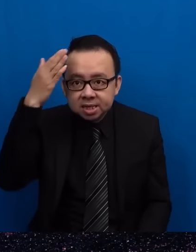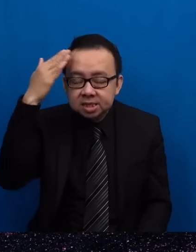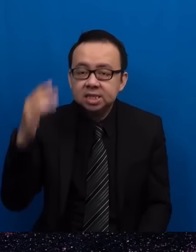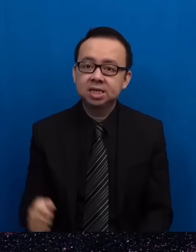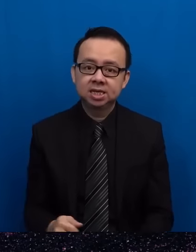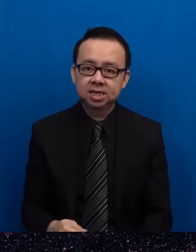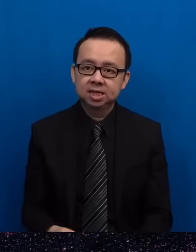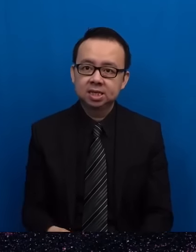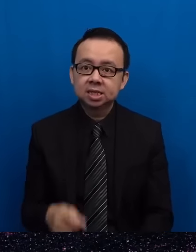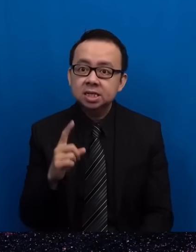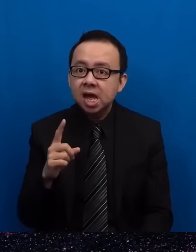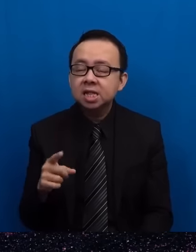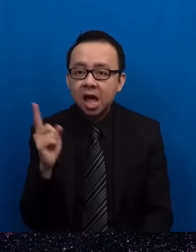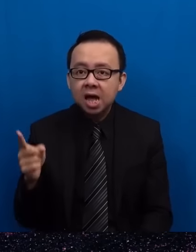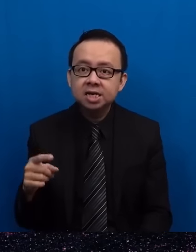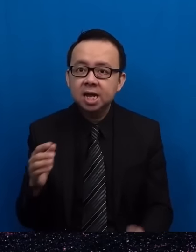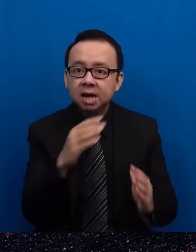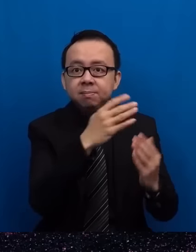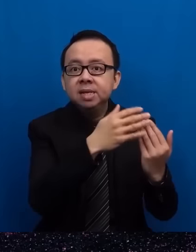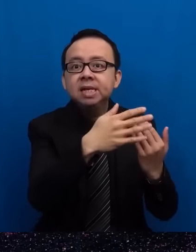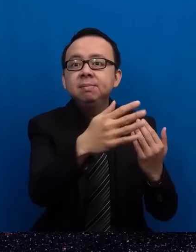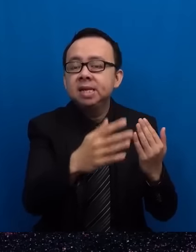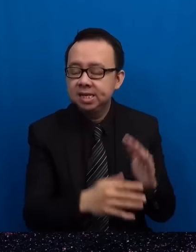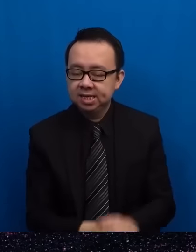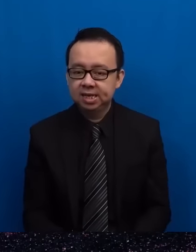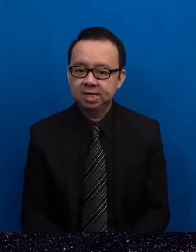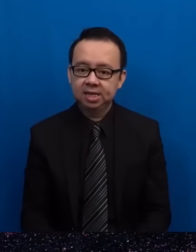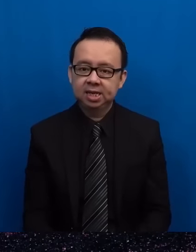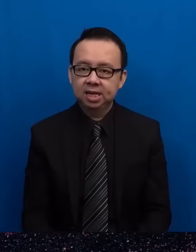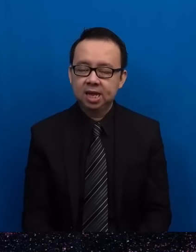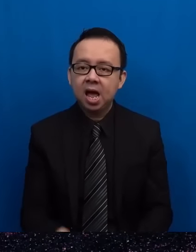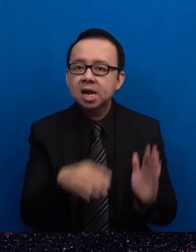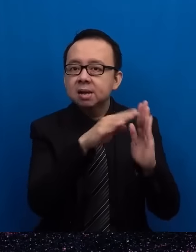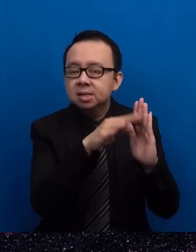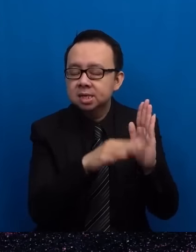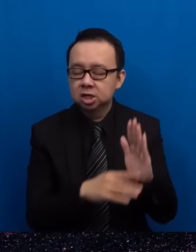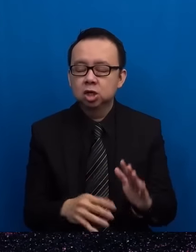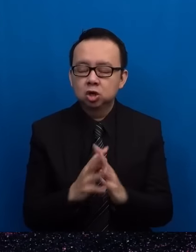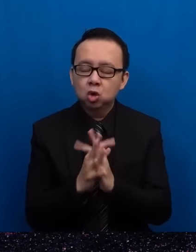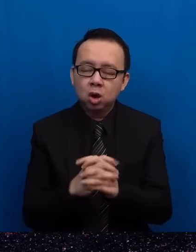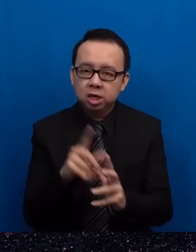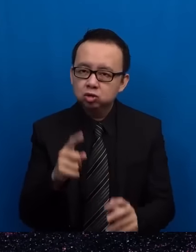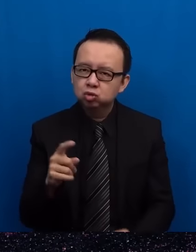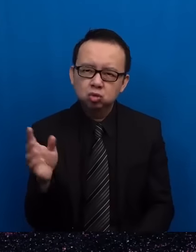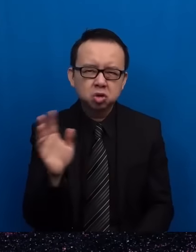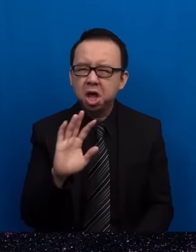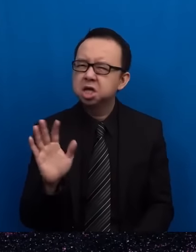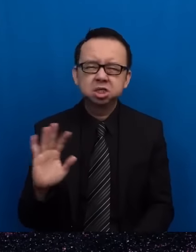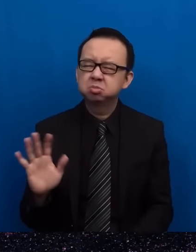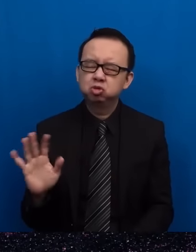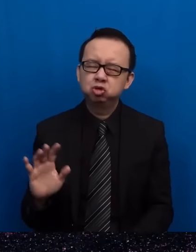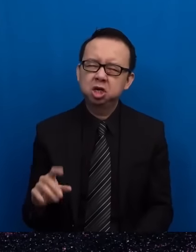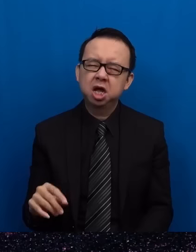ada bilik-bilik, ada dimensi-dimensi. Doa itu tidak segampang, Tuhan aku